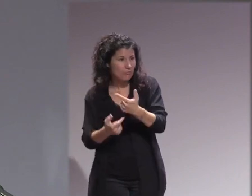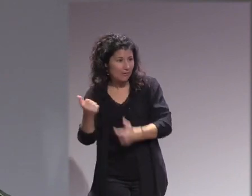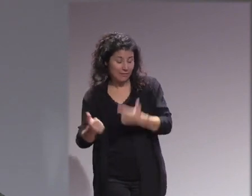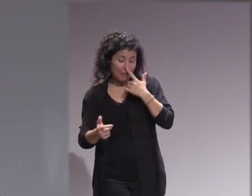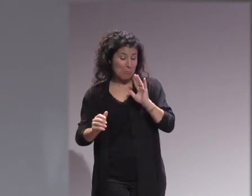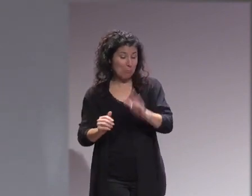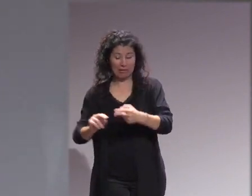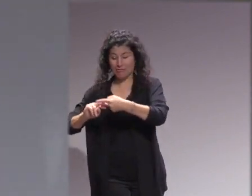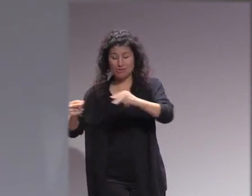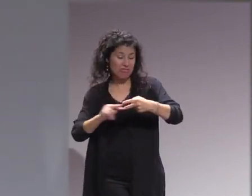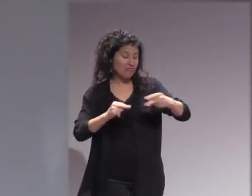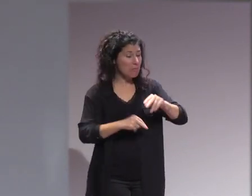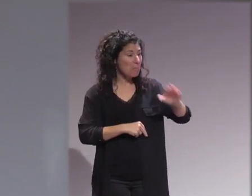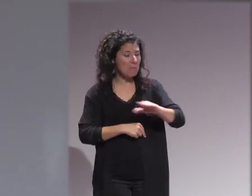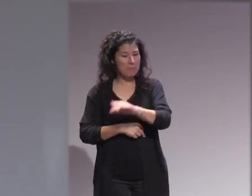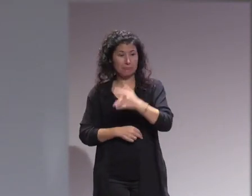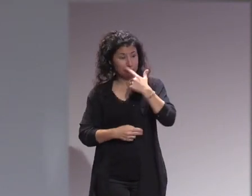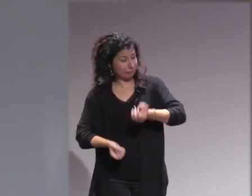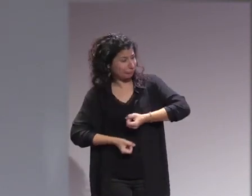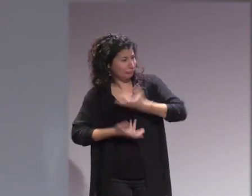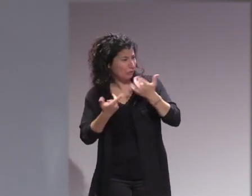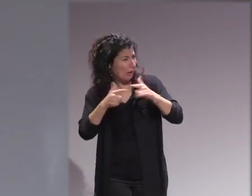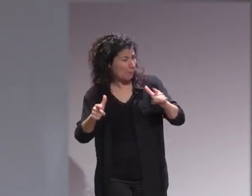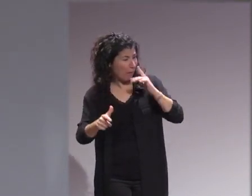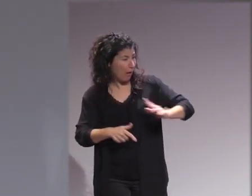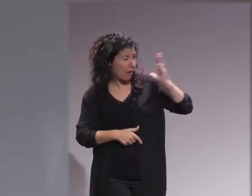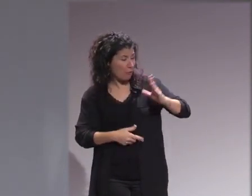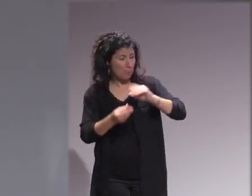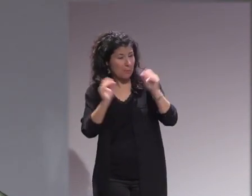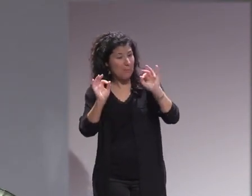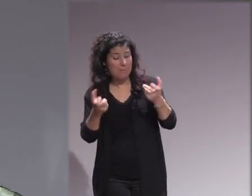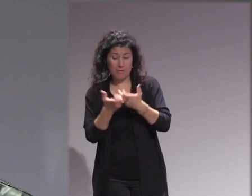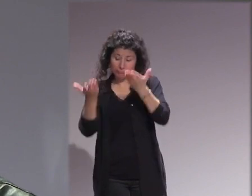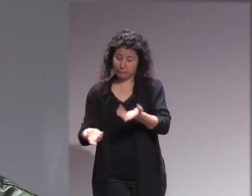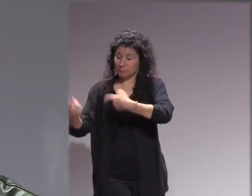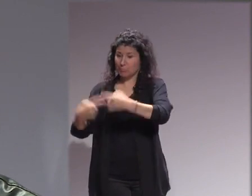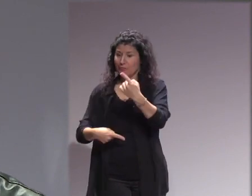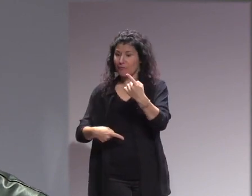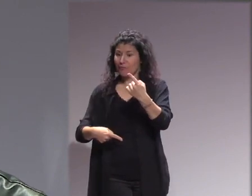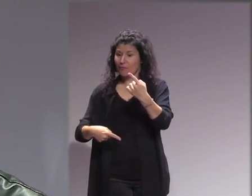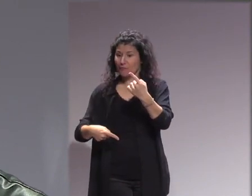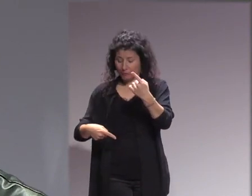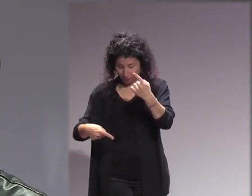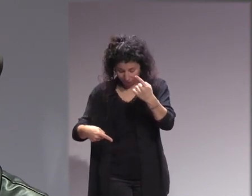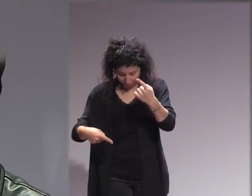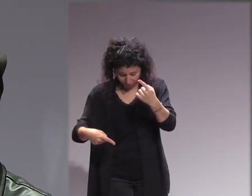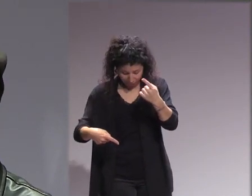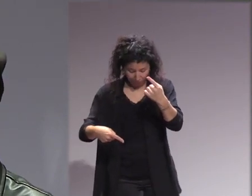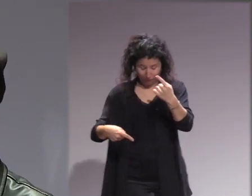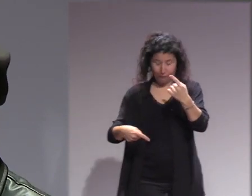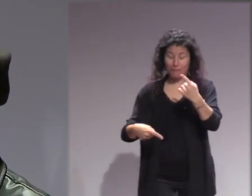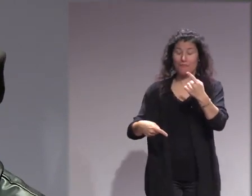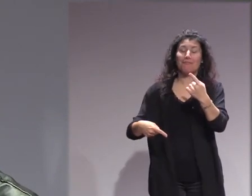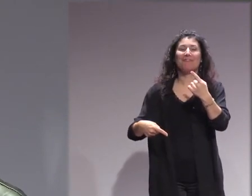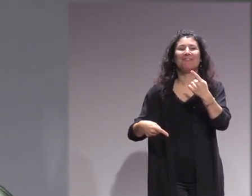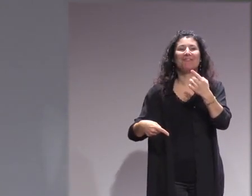êtes Noire ou Maghrébine, vous serez voilà, femme de ménage. Ça n'est absolument pas une question de classe. Et donc, pour moi, c'est d'autant plus intéressant